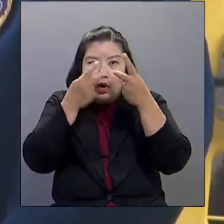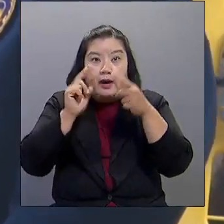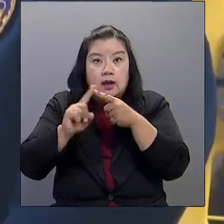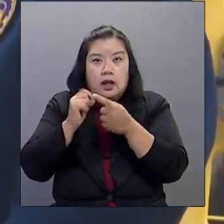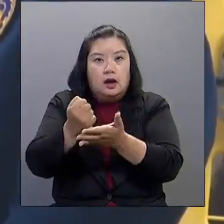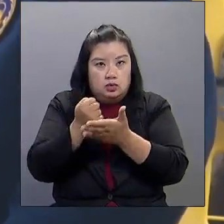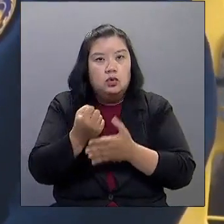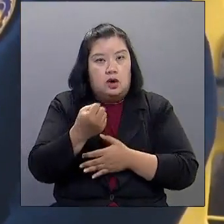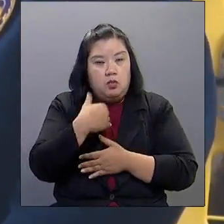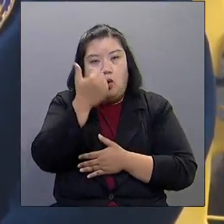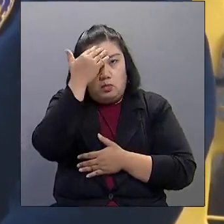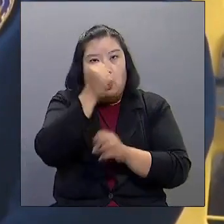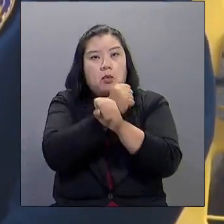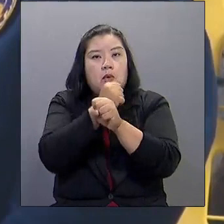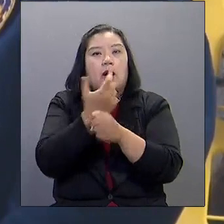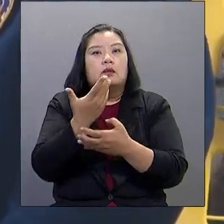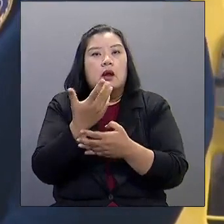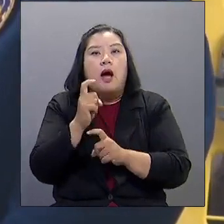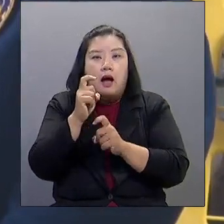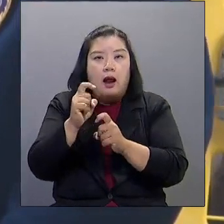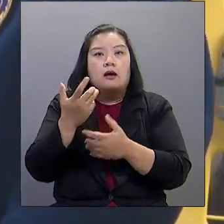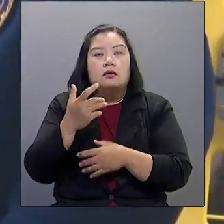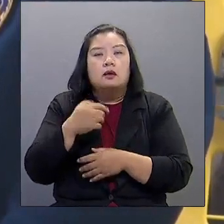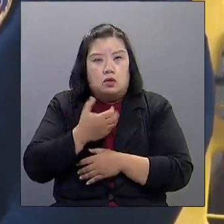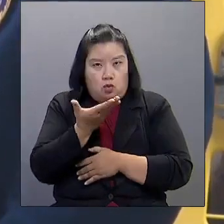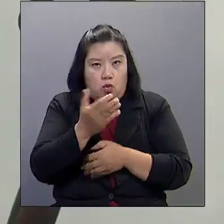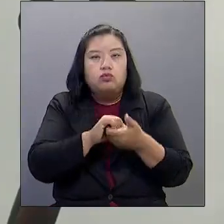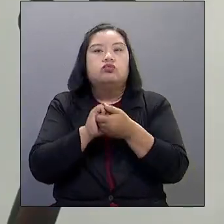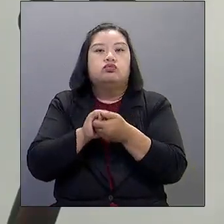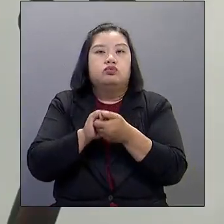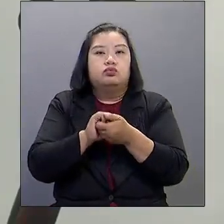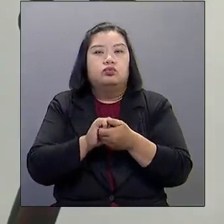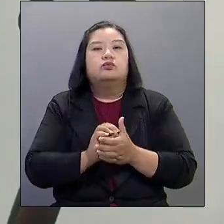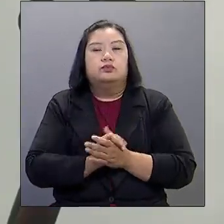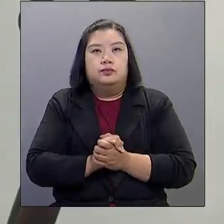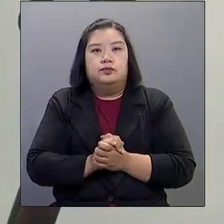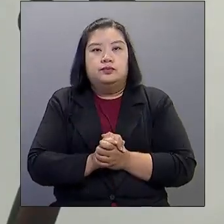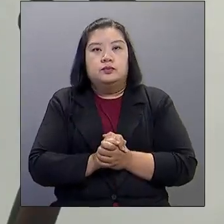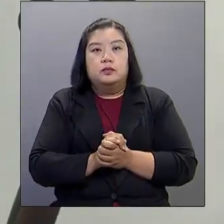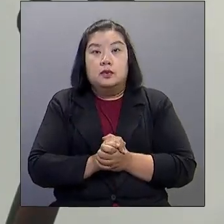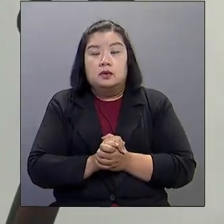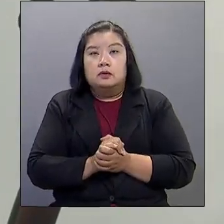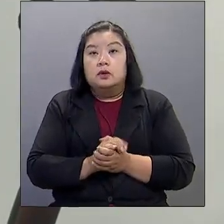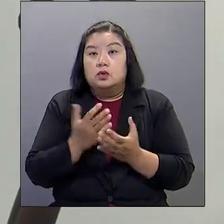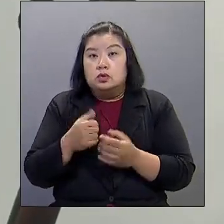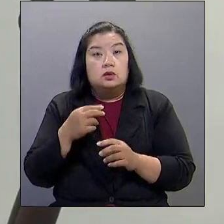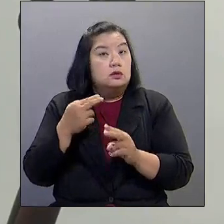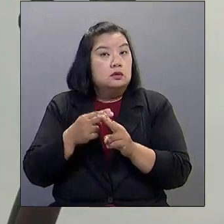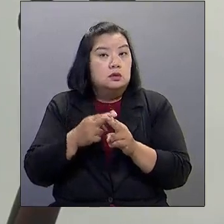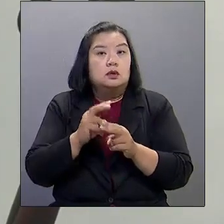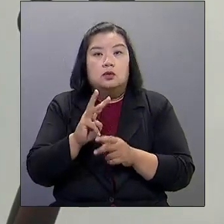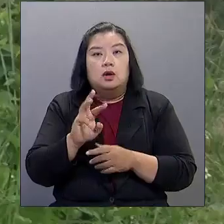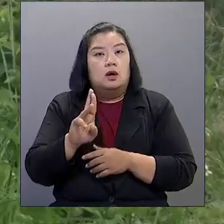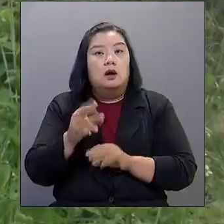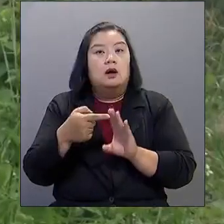เหตุร้ายได้อันนี้ก็คือสิ่งที่เราต้องขอความร่วมมือทุกฝ่ายครับ ของความคืบหน้าทางคดีนะคะพลตำรวจตรีวราเวชชา